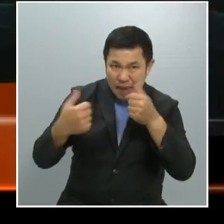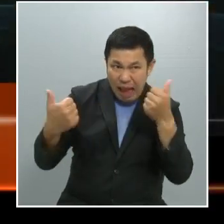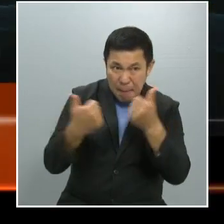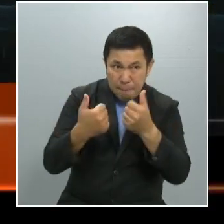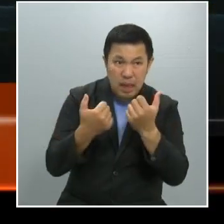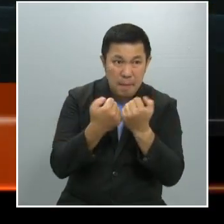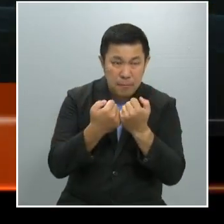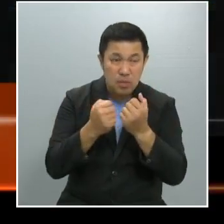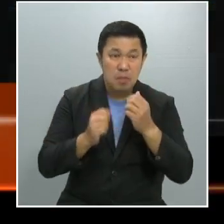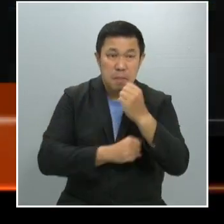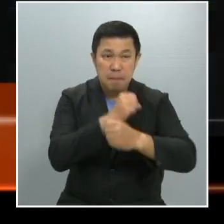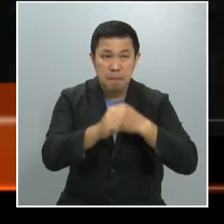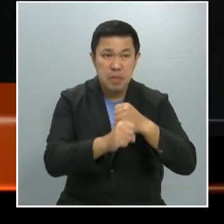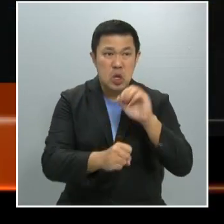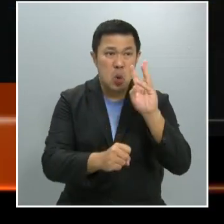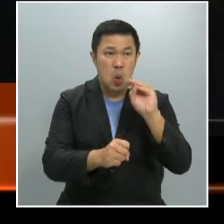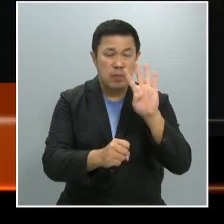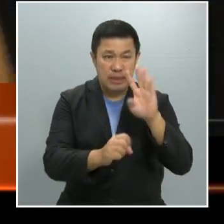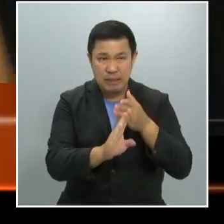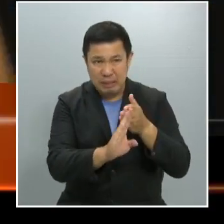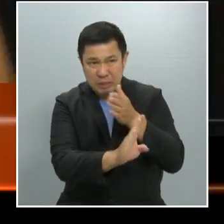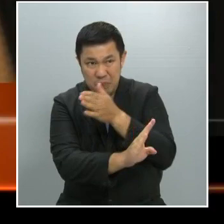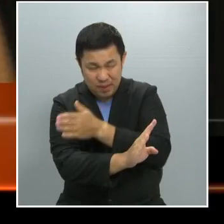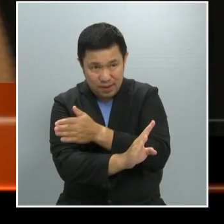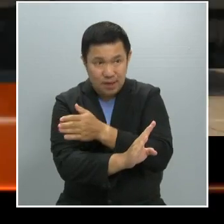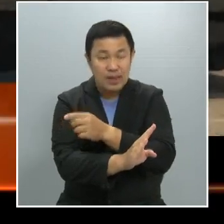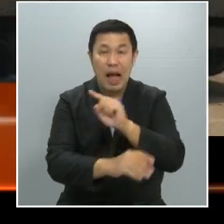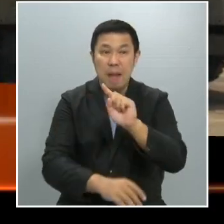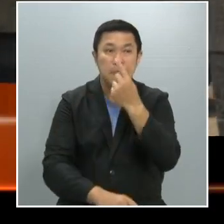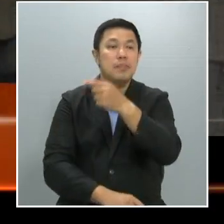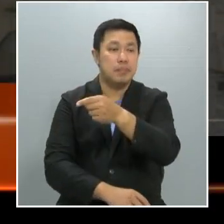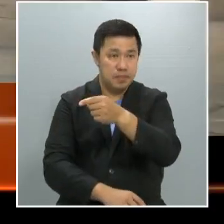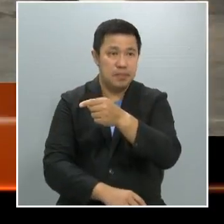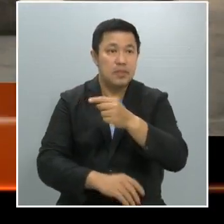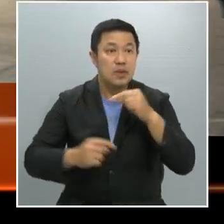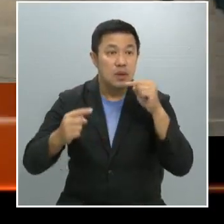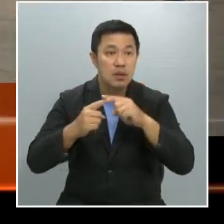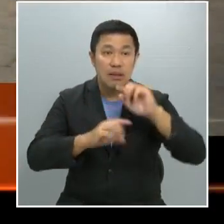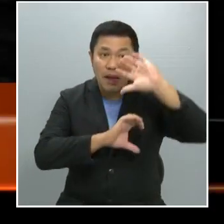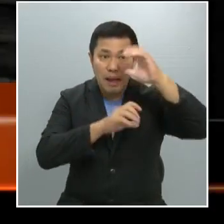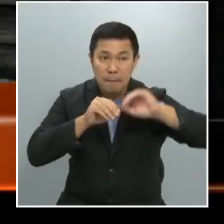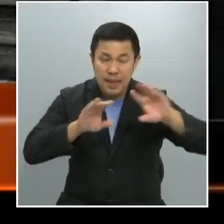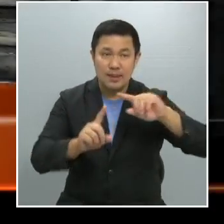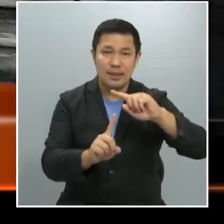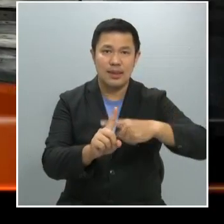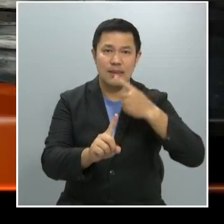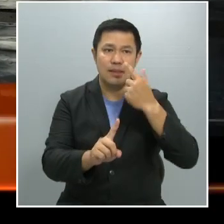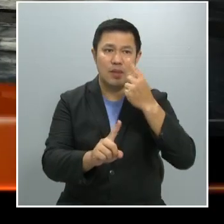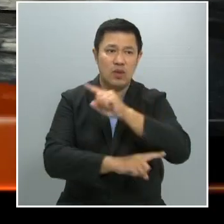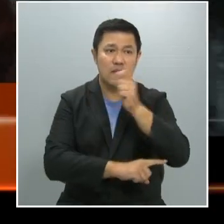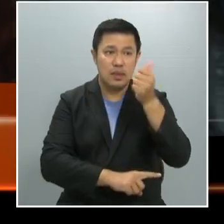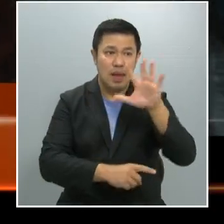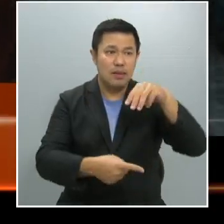ราว64ปีก่อนหน้าเหตุการณ์ใน The Hunger Games ภาคแรกซึ่งจะเข้าฉาย15พฤศจิกายนนี้ที่